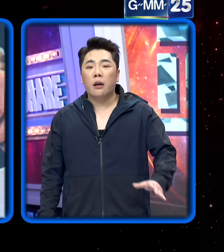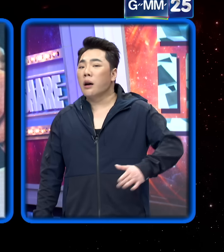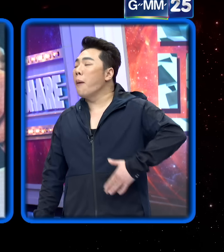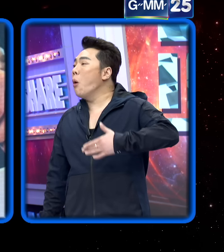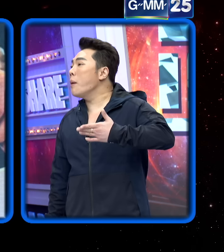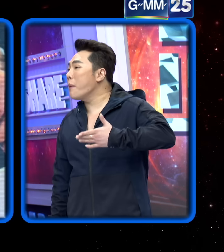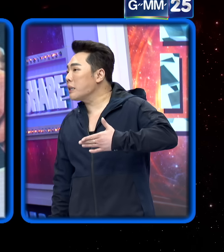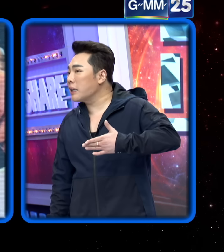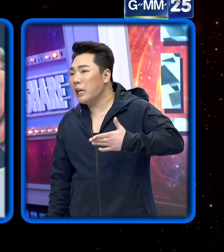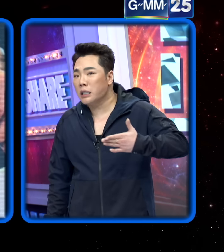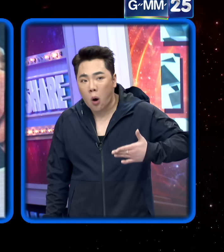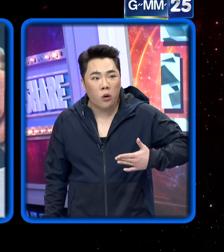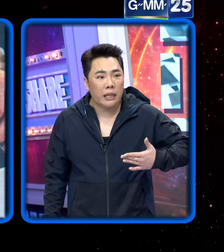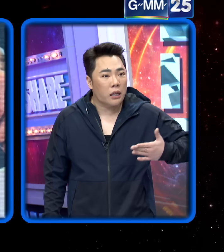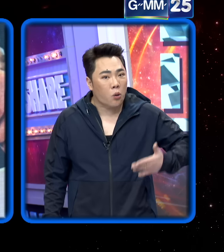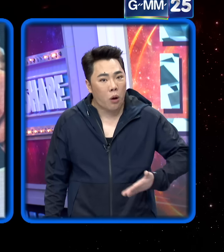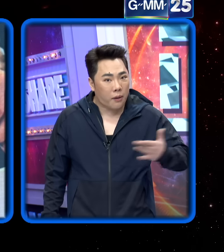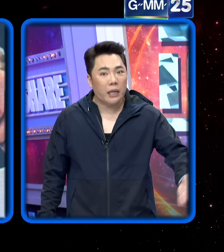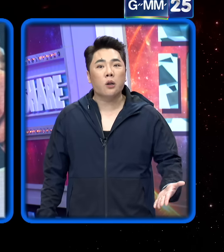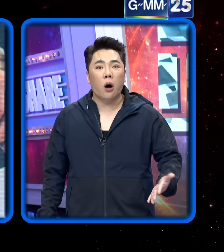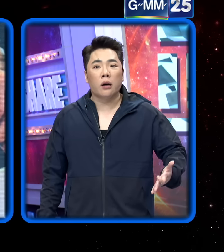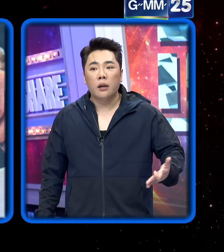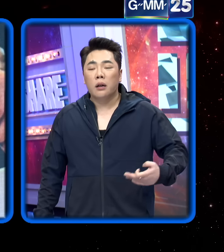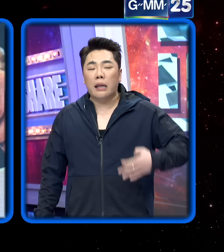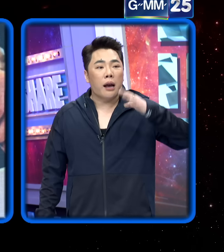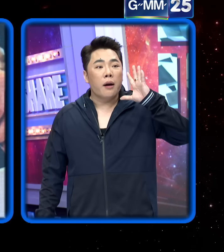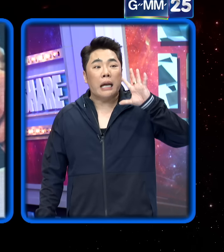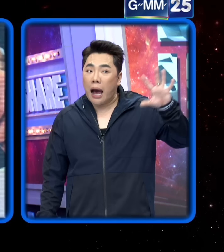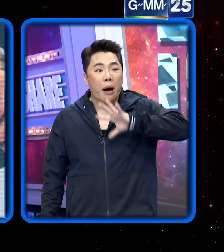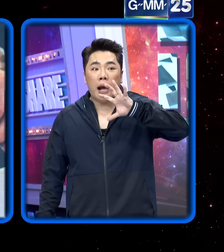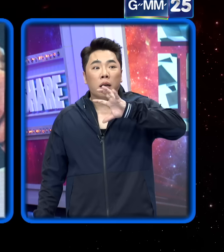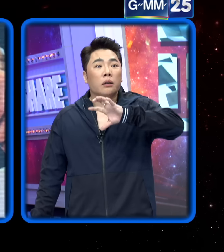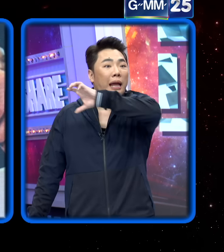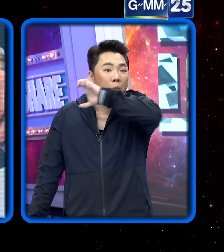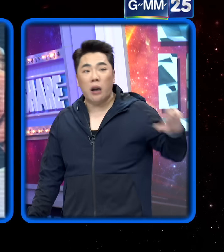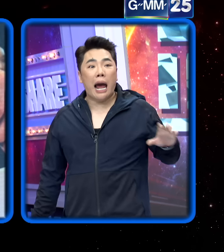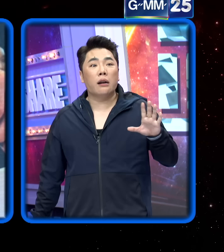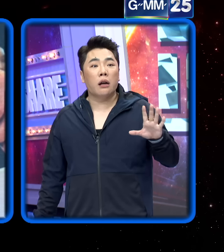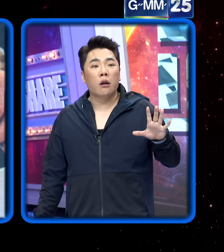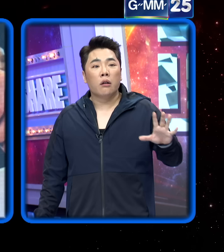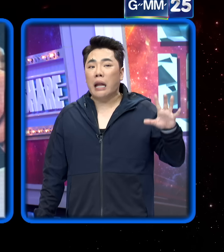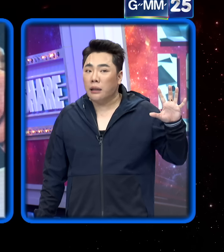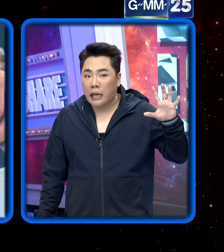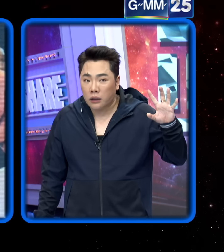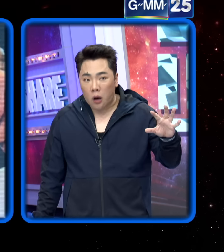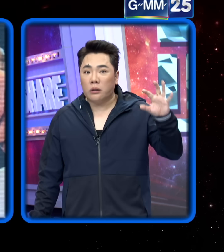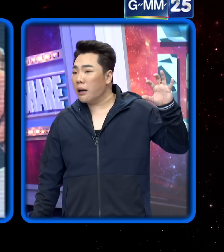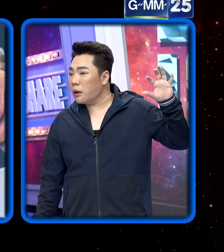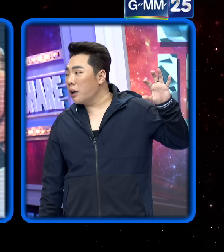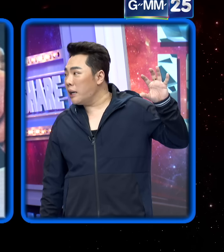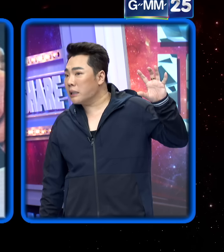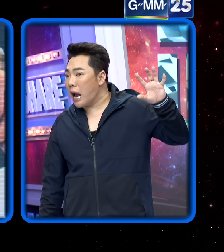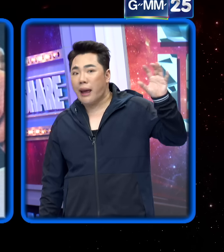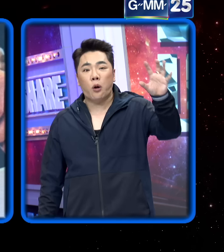เนี่ยเขาพูดไว้ประมาณสักตีสองตีหนึ่งกว่าเกือบตีสองนะเช้ามาเต็มออนไลน์เลยทั้ง TikTok ทั้